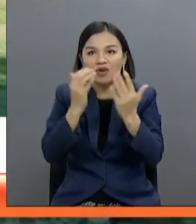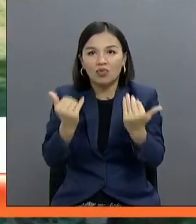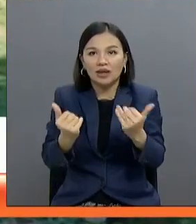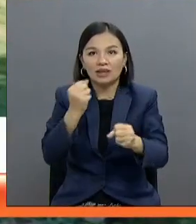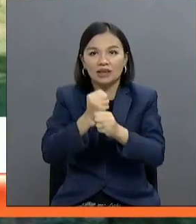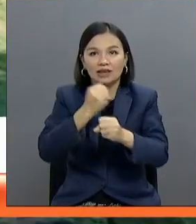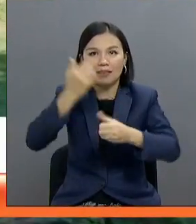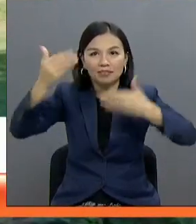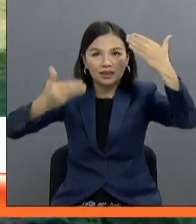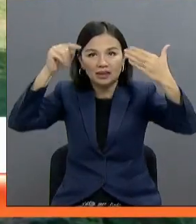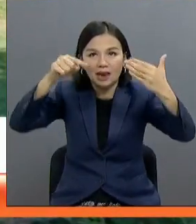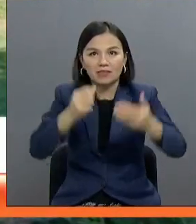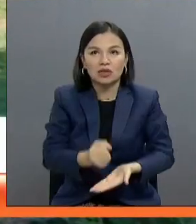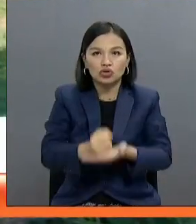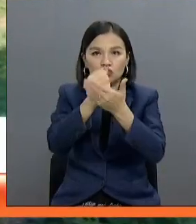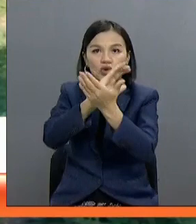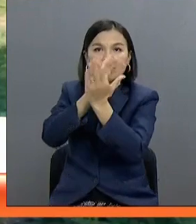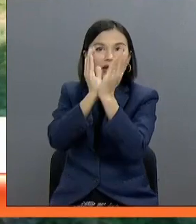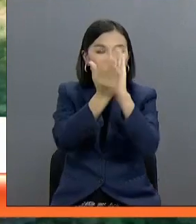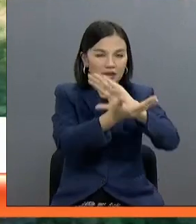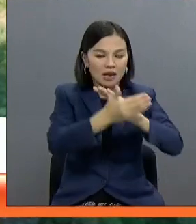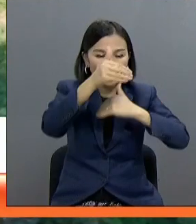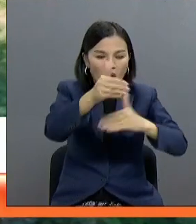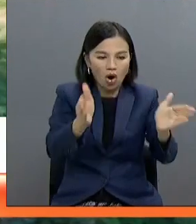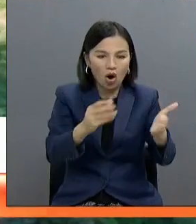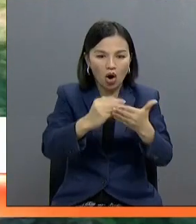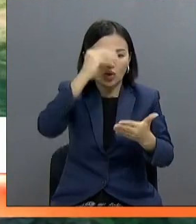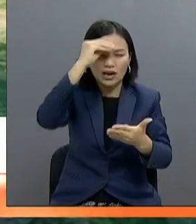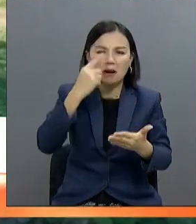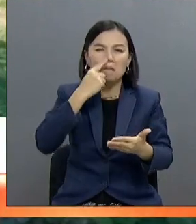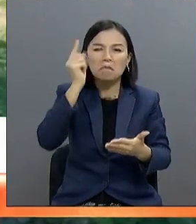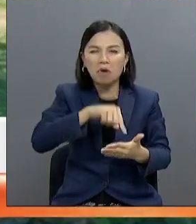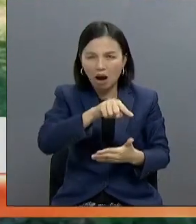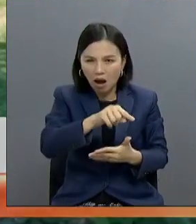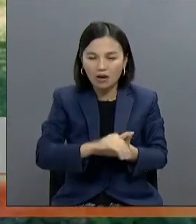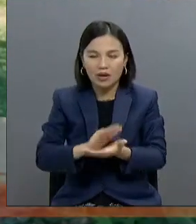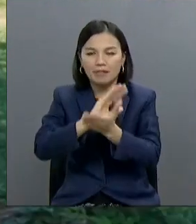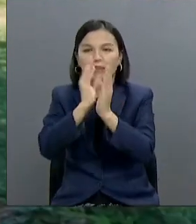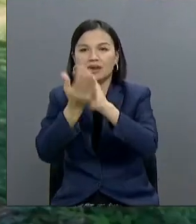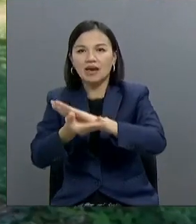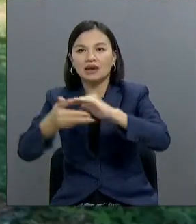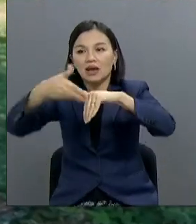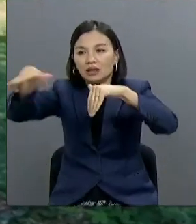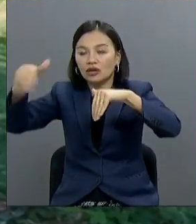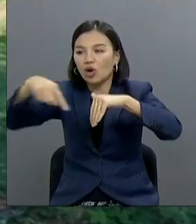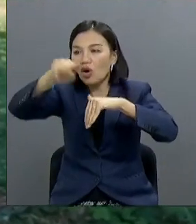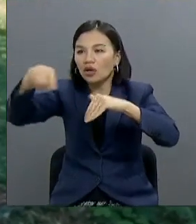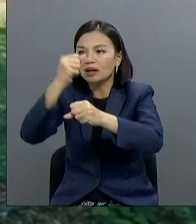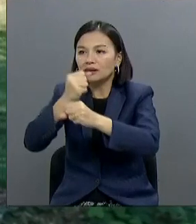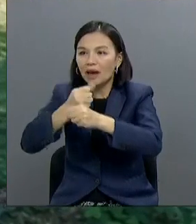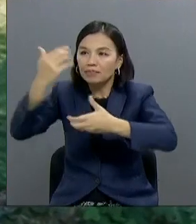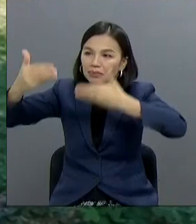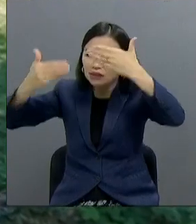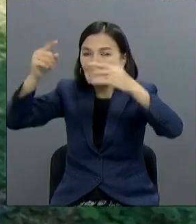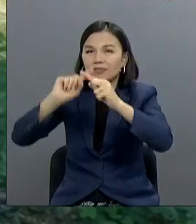ะถือเป็นการเปลี่ยนแปลงจากเรียนในห้องเรียนที่มันน่าเบื่อนะคะให้มาพัฒนานักศึกษาพัฒนาศักยภาพ